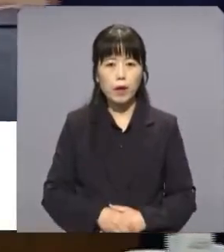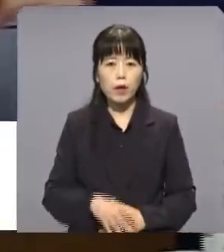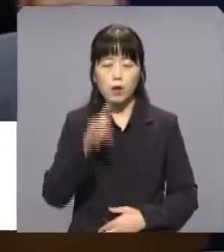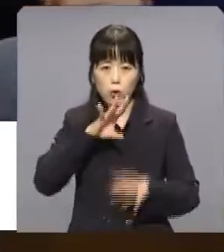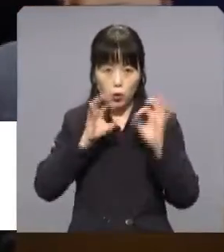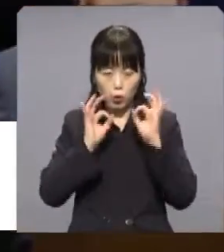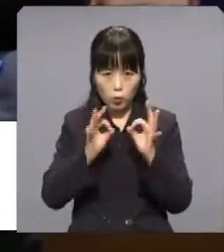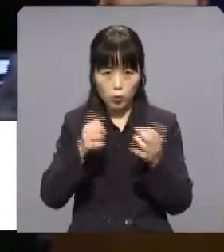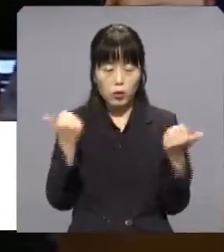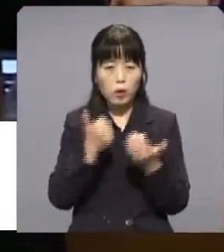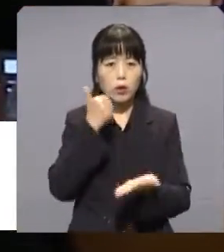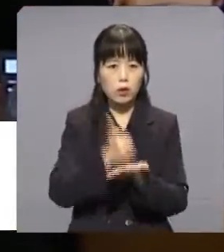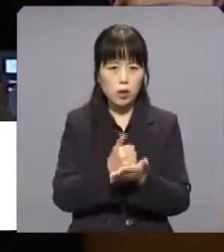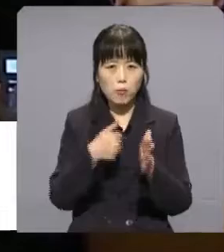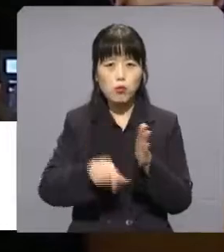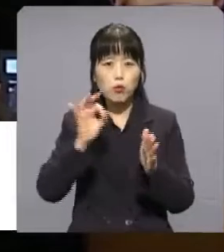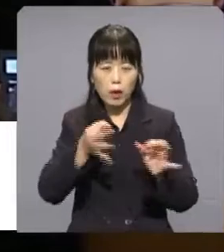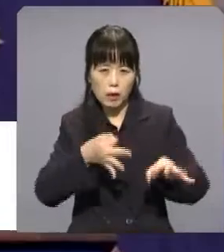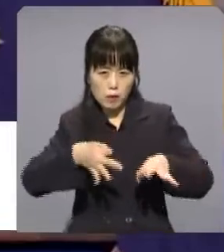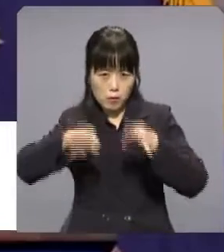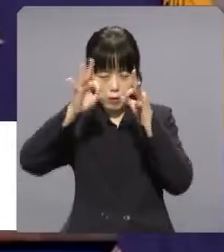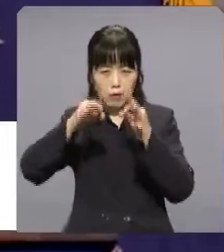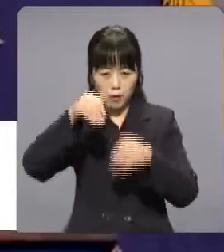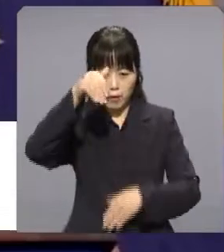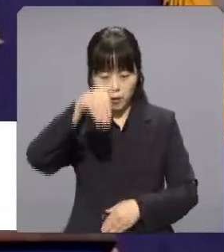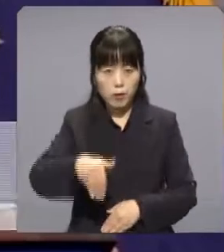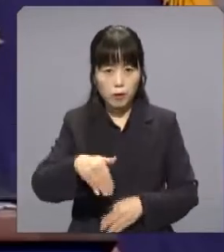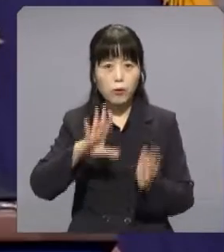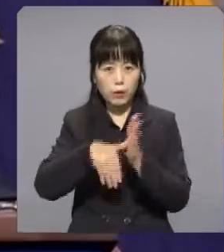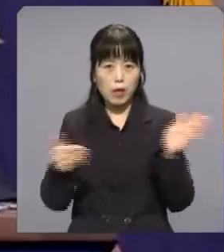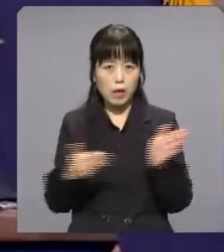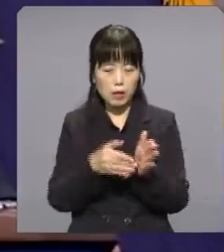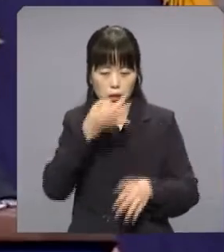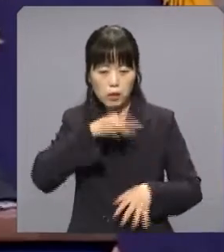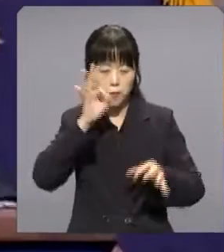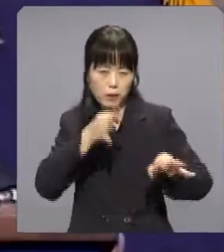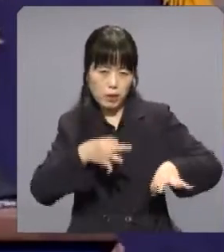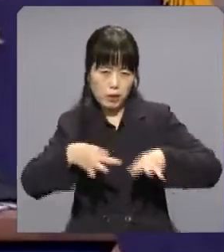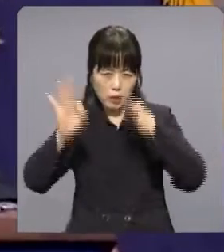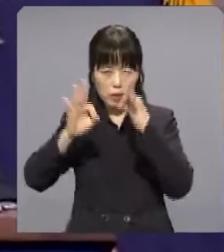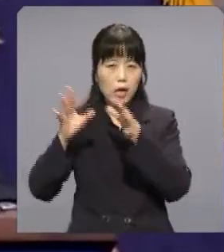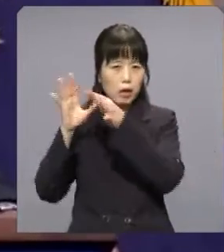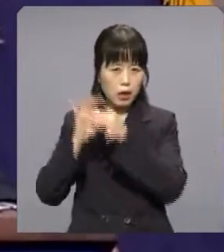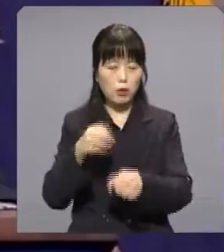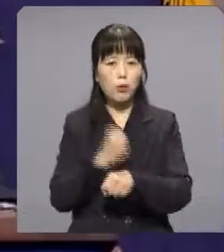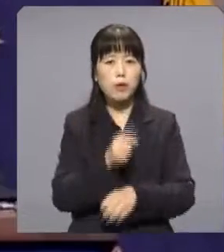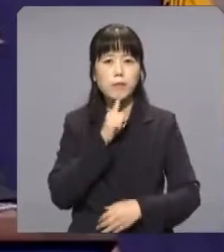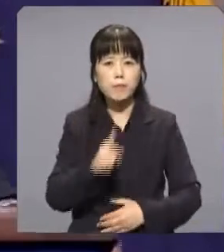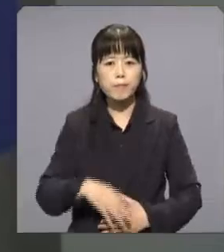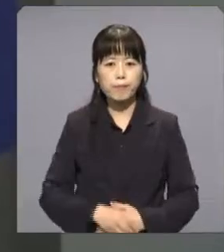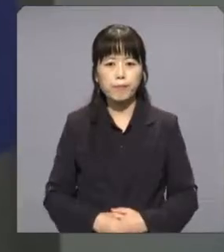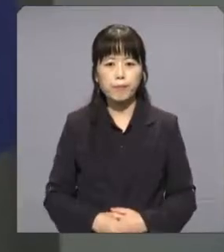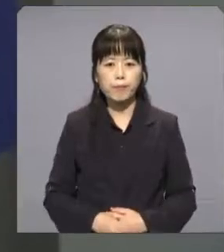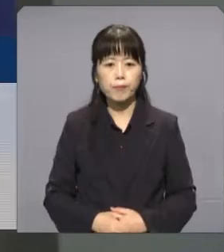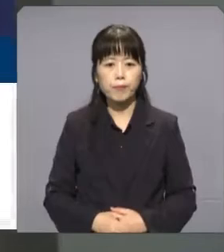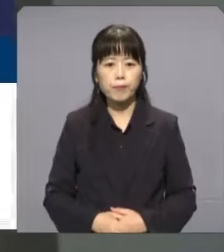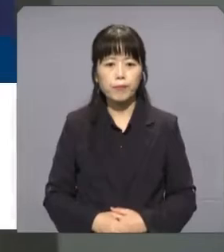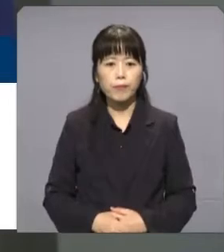파월 연준의장은 물가 오름세를 낮출 때까지 앞으로도 금리 인상을 멈추지 않겠다고 밝혔습니다